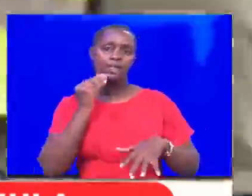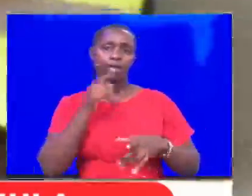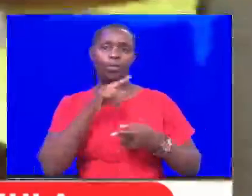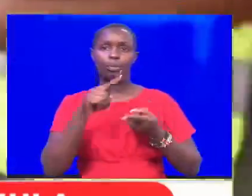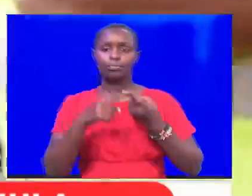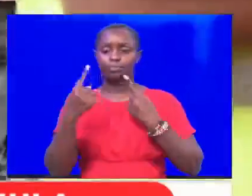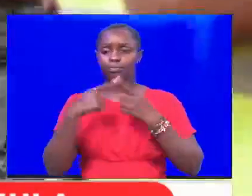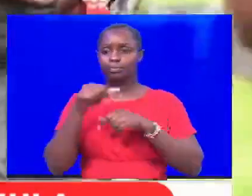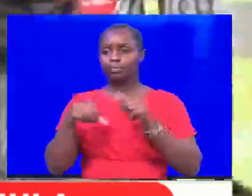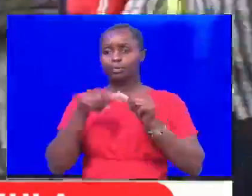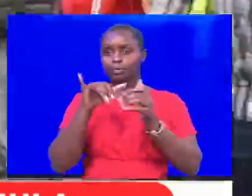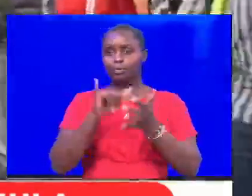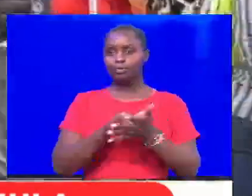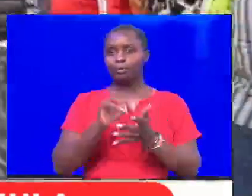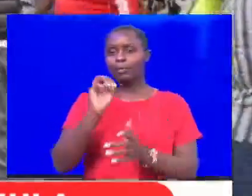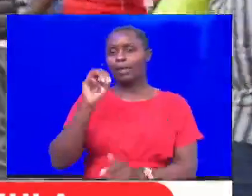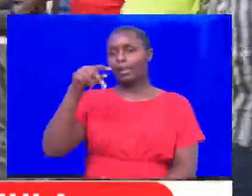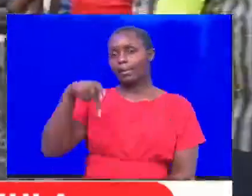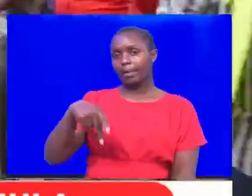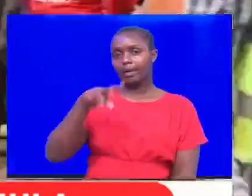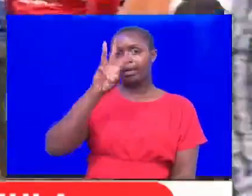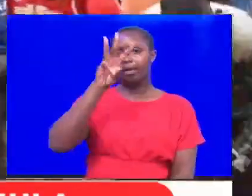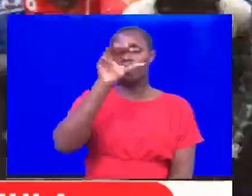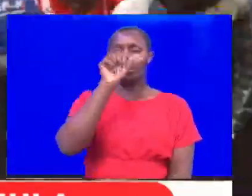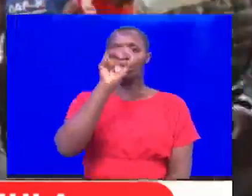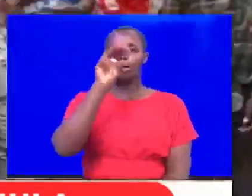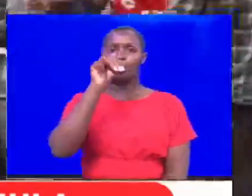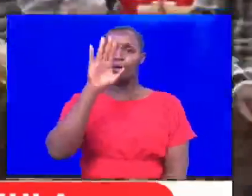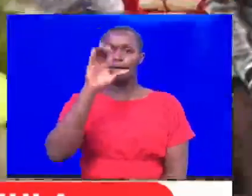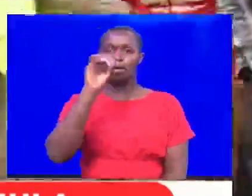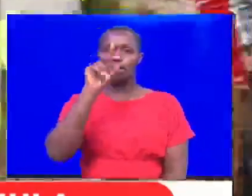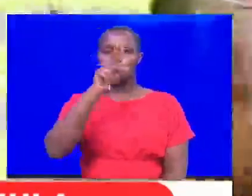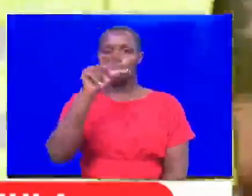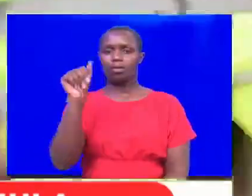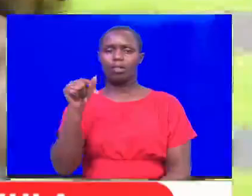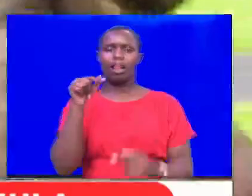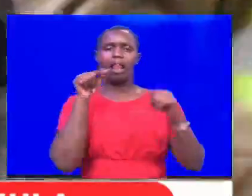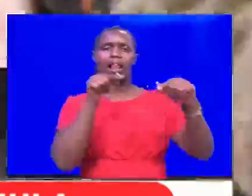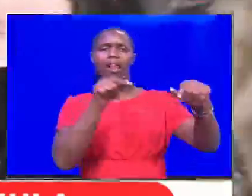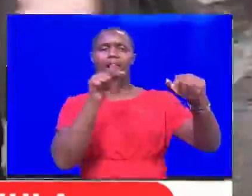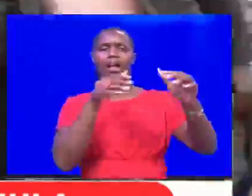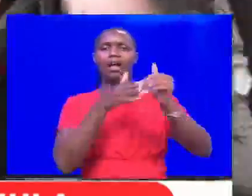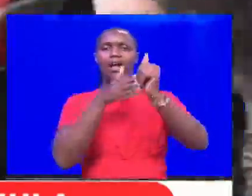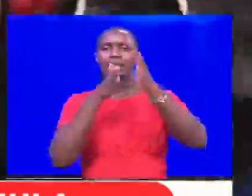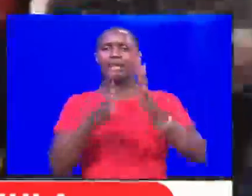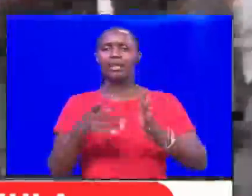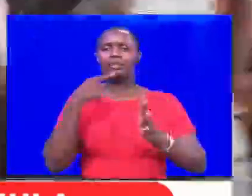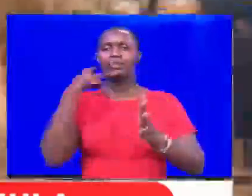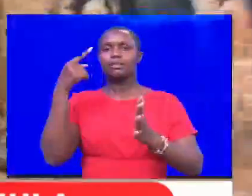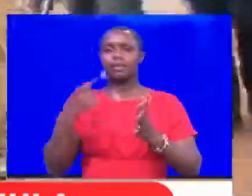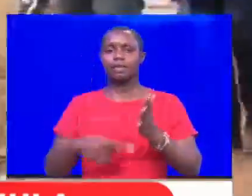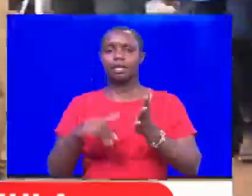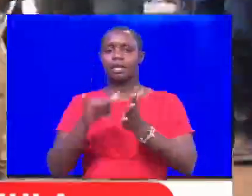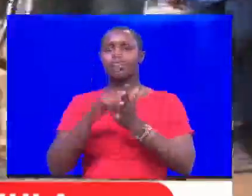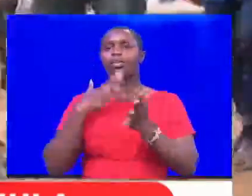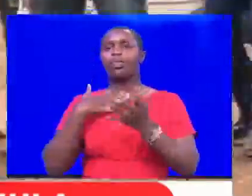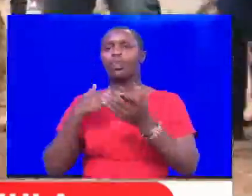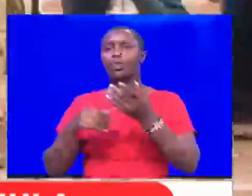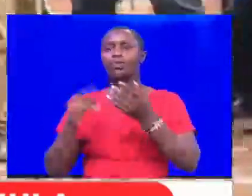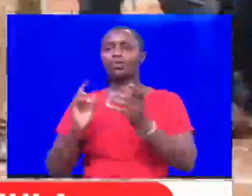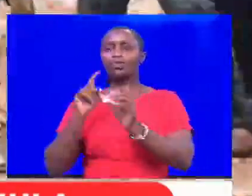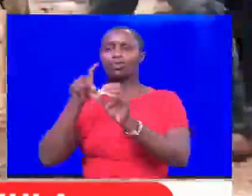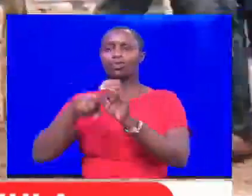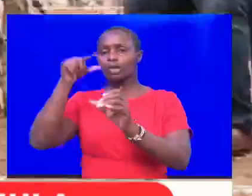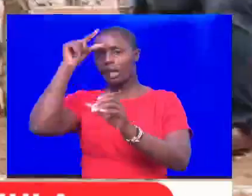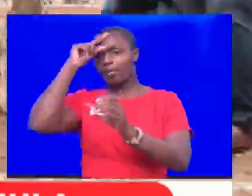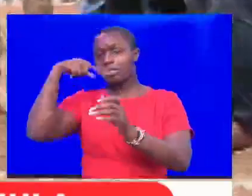ujenzi huo, mbunge wa eneo hili Wamboka Wanami amewakashifu viongozi wanaomrai kuasi upinzani na kujiunga na serikali, akisema kuwa